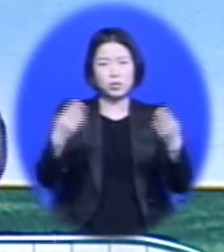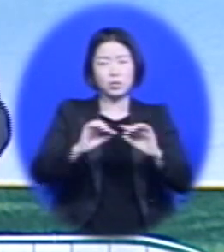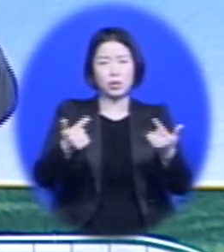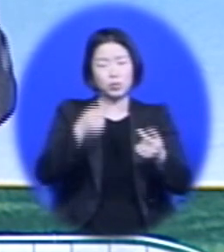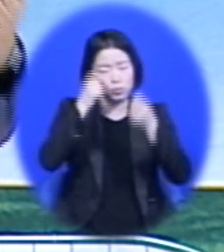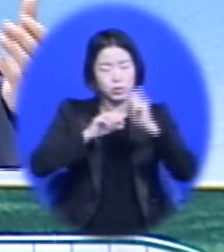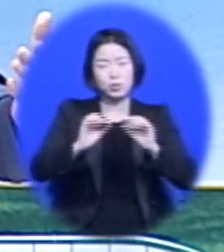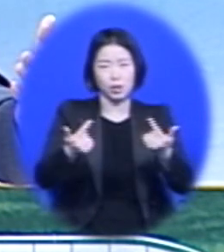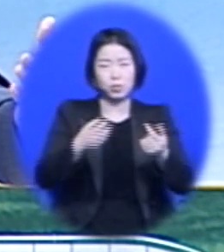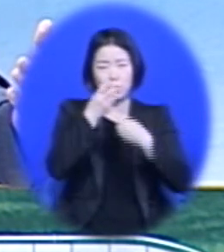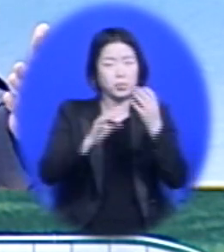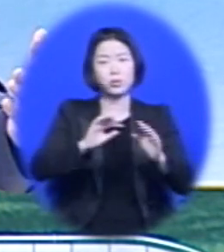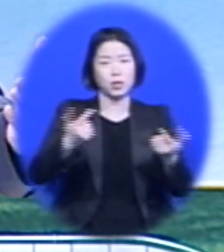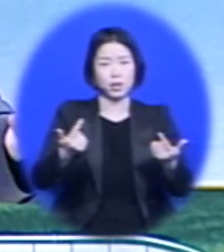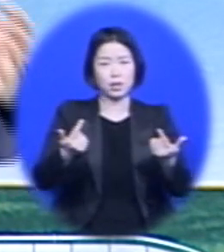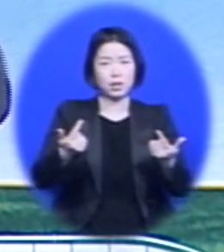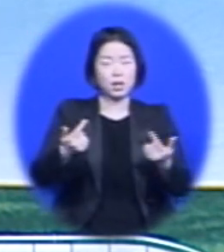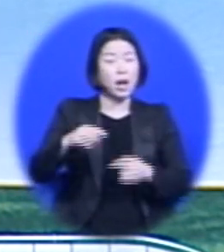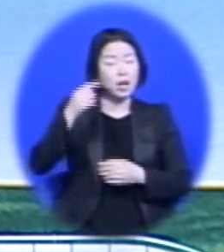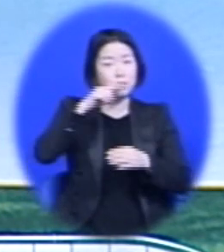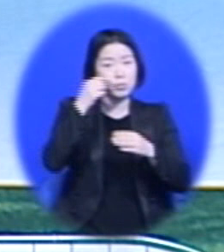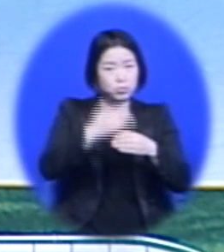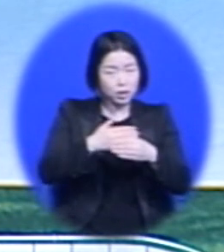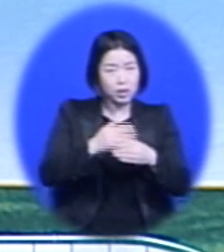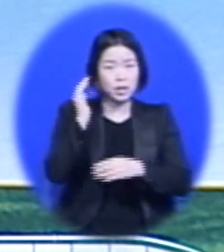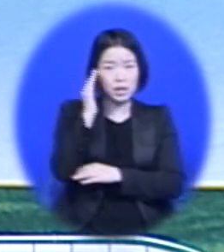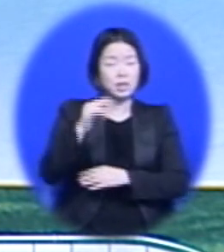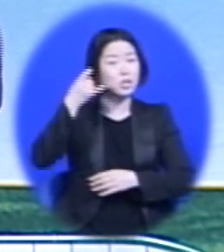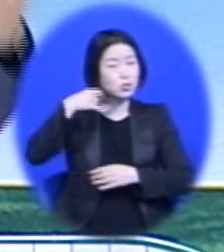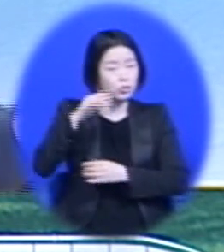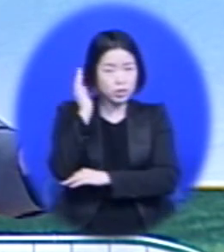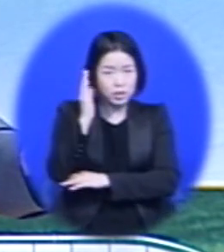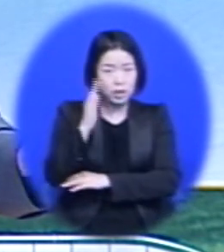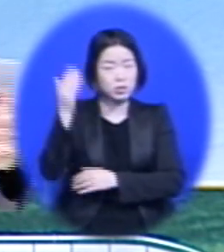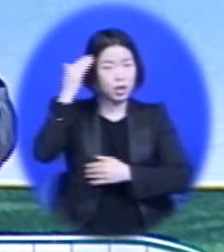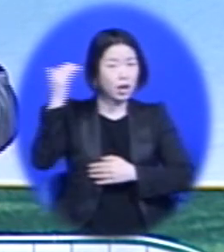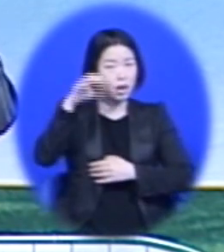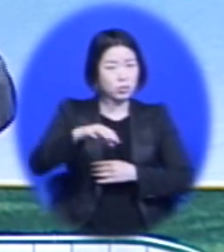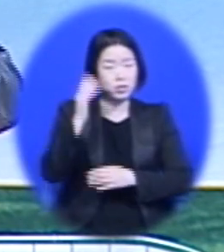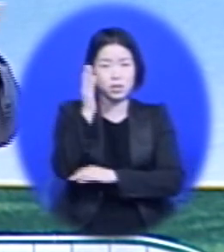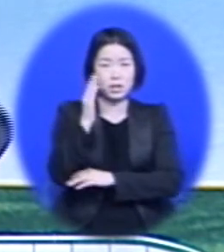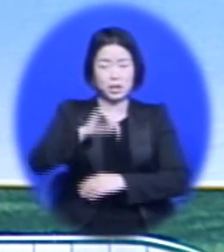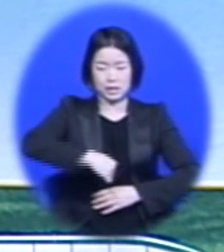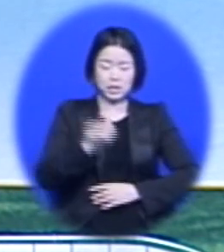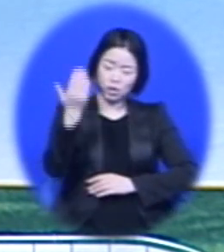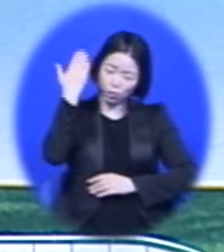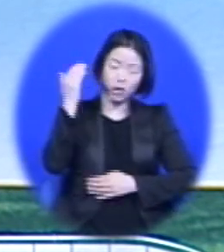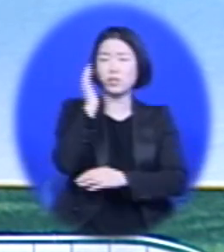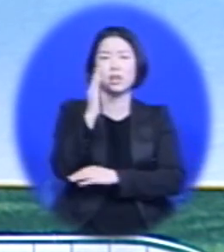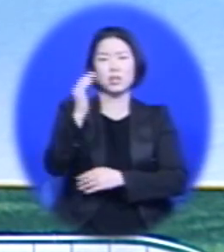이야기, 중국에서의 이야기, 한국에 와서의 이야기, 자신의 과거 이야기 전혀 안